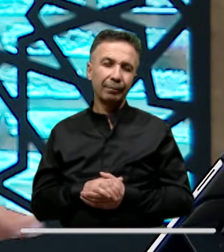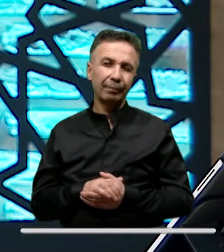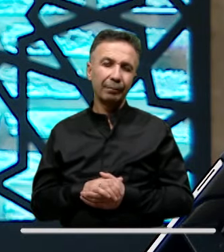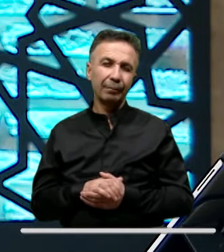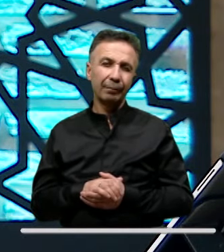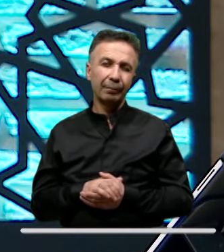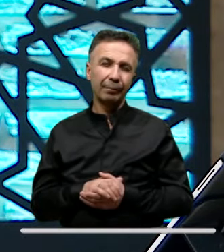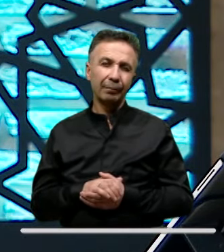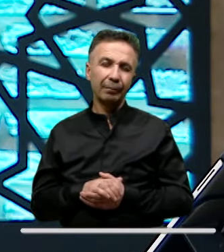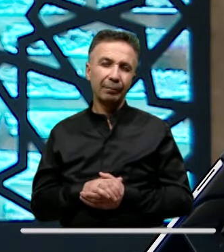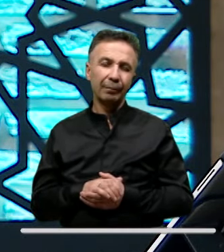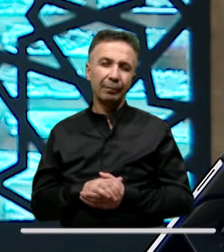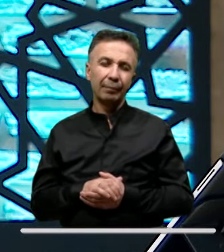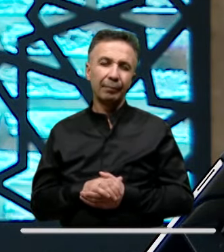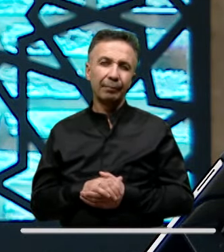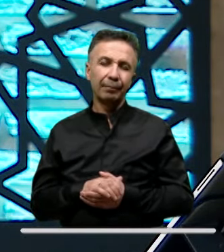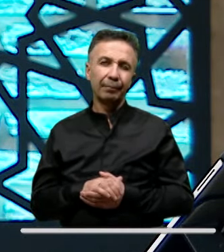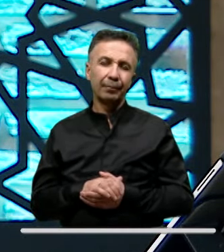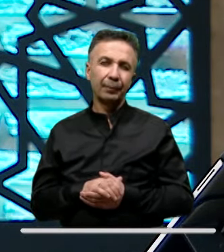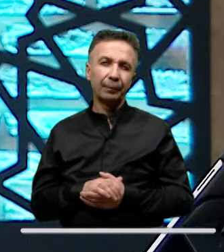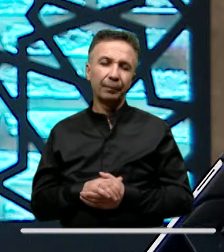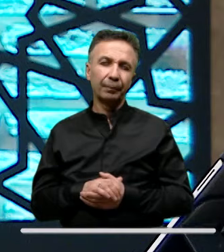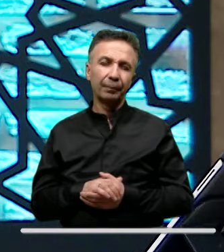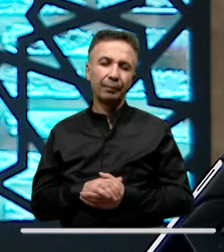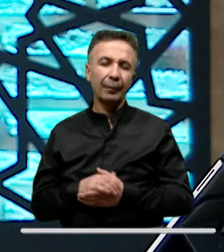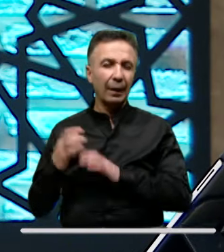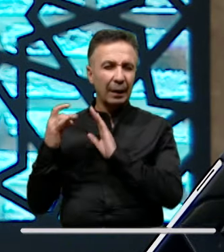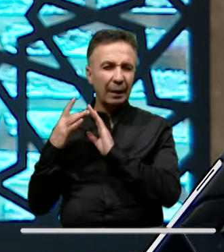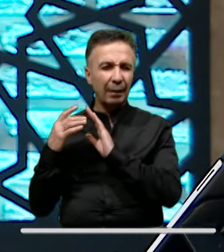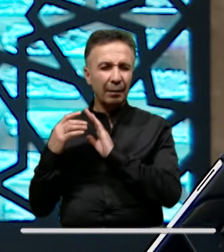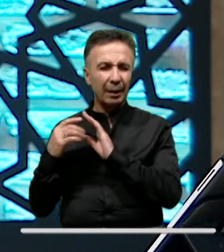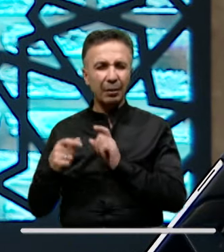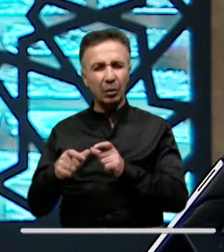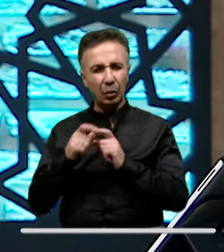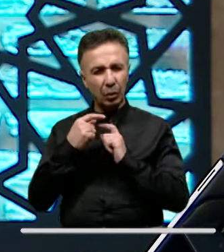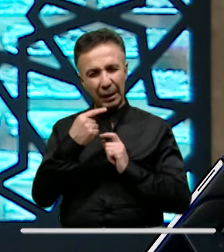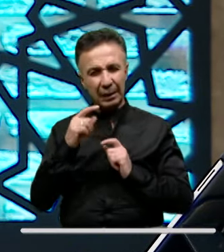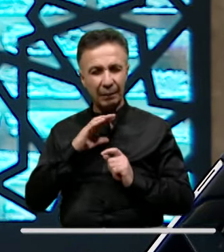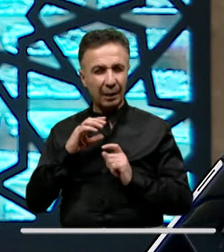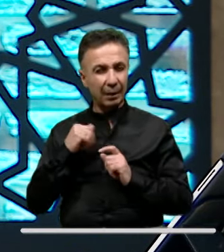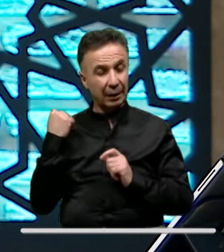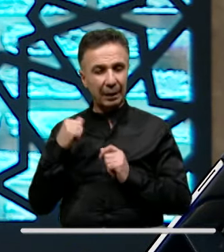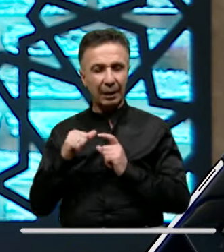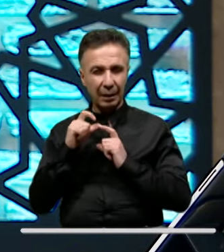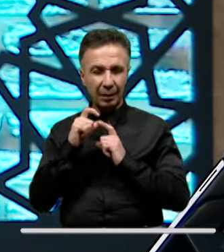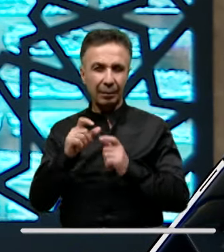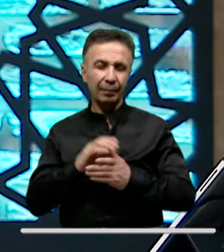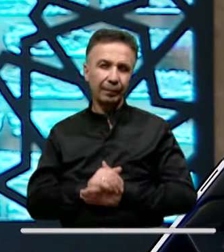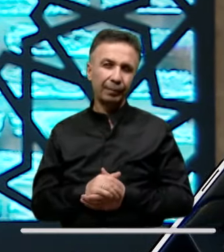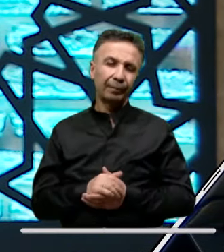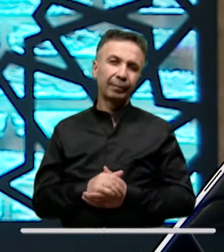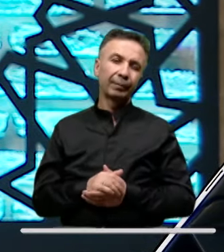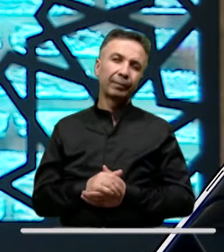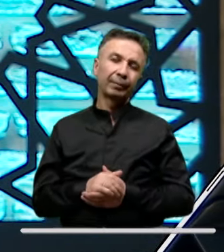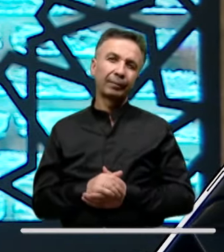yapım ekibimiz çok kıymetliler. Programı da böyle dört gözle izliyorlar hocam. Allah onlardan razı olsun. İçerideki arkadaşlarımıza da